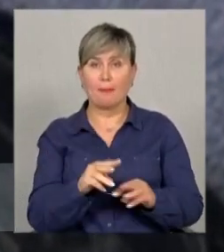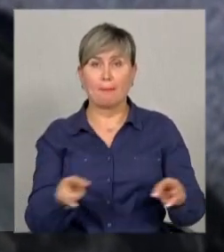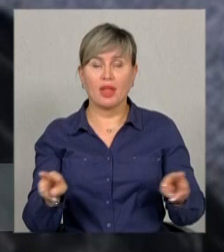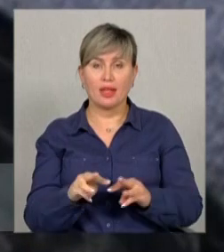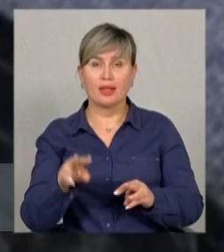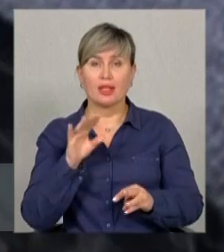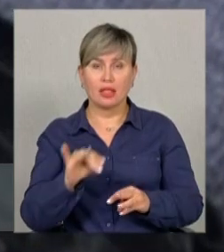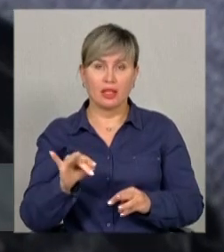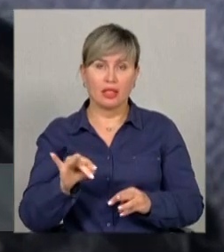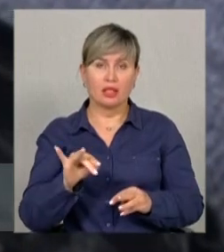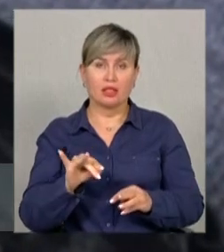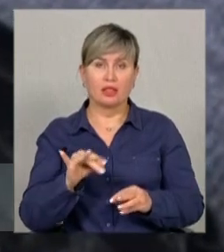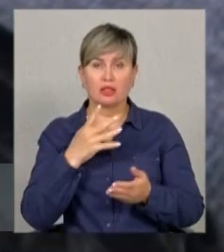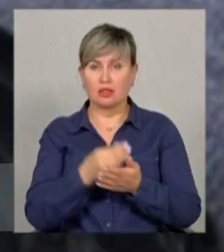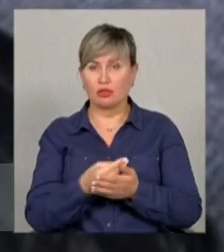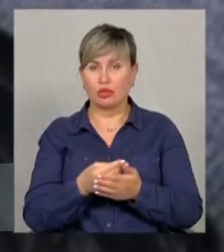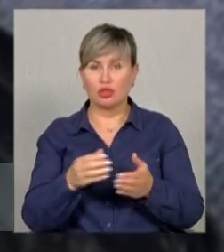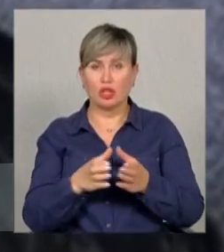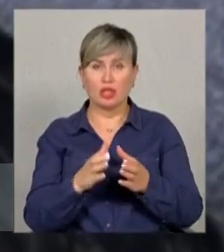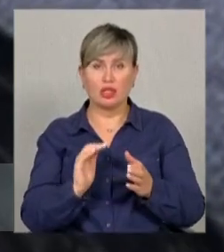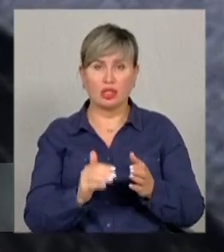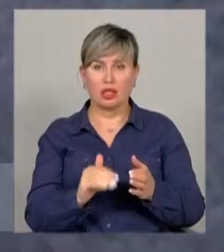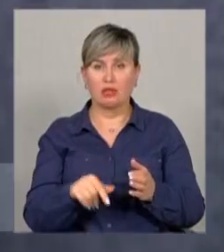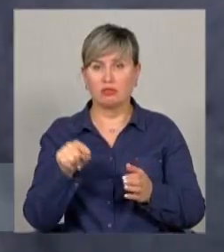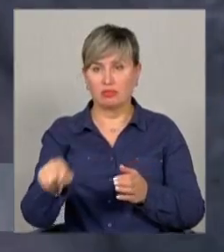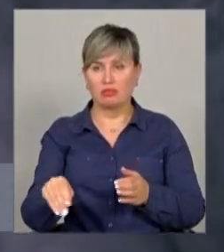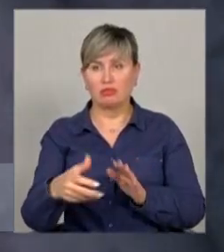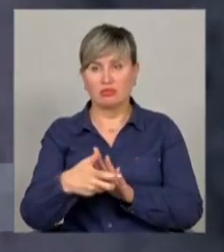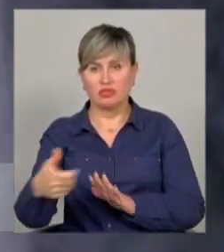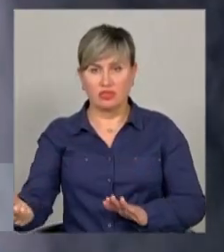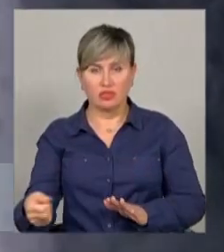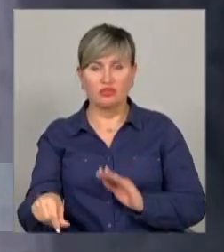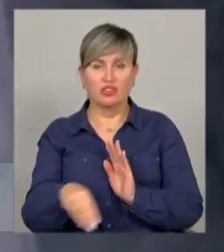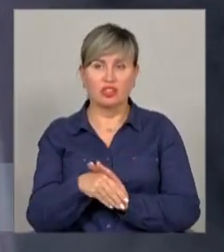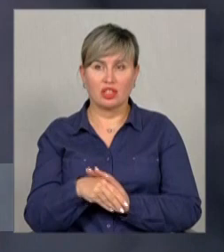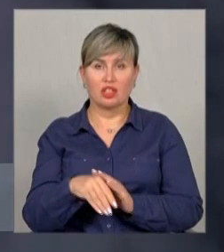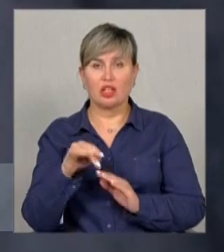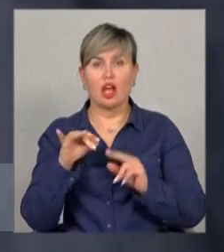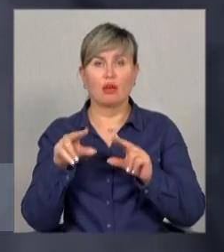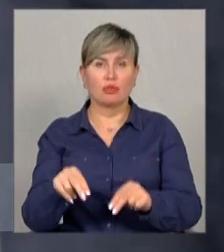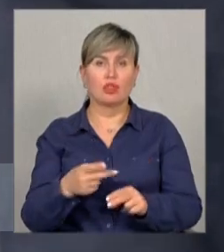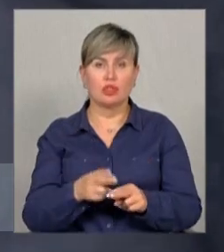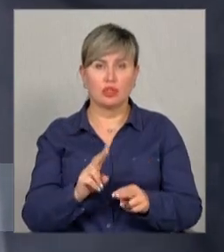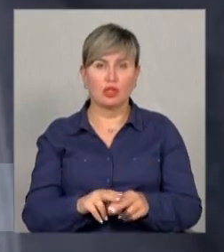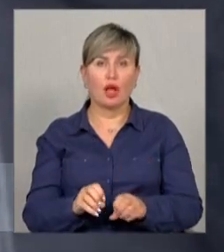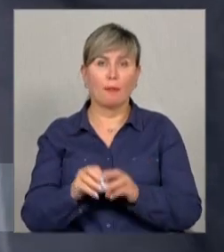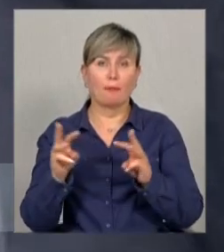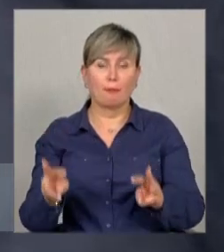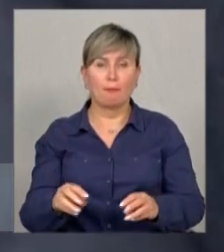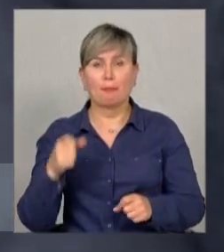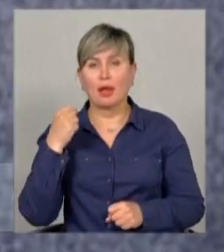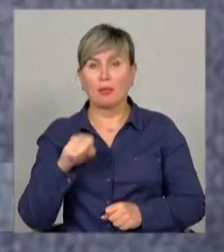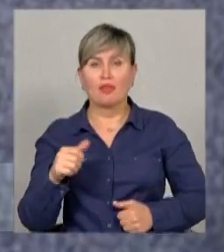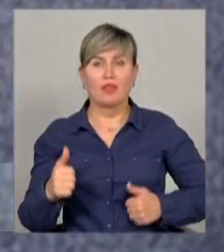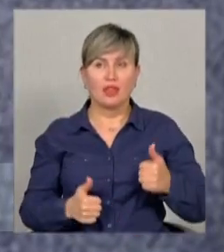и склонил собственника частной компании дать взятку ответственным должностным лицам, обещая за это обеспечить победу в